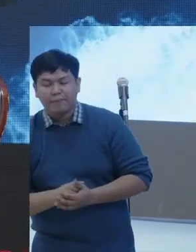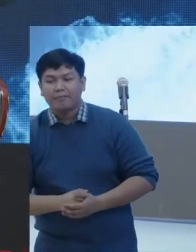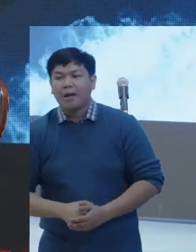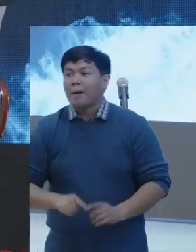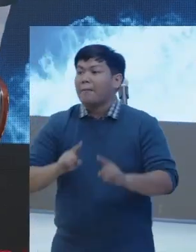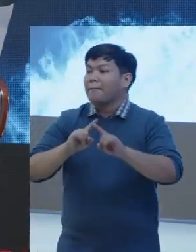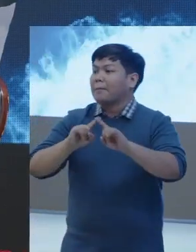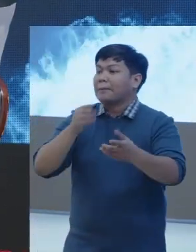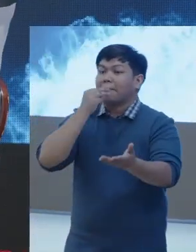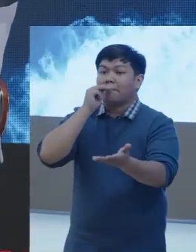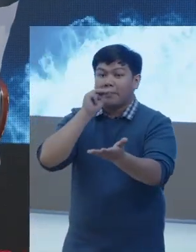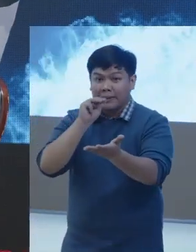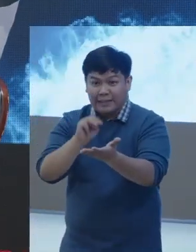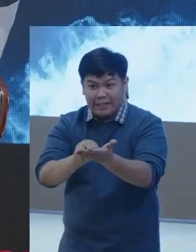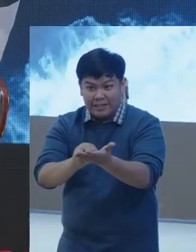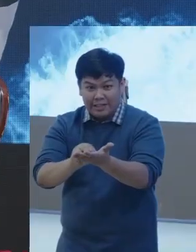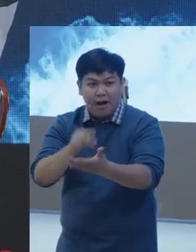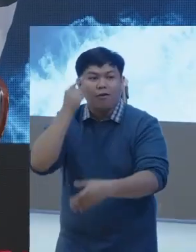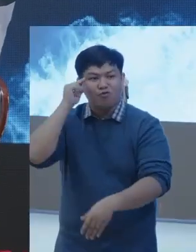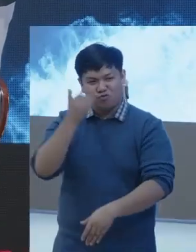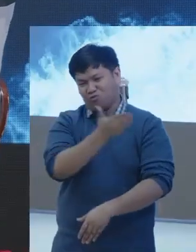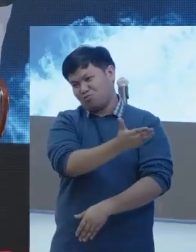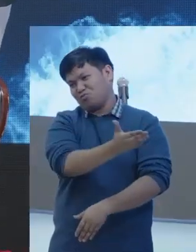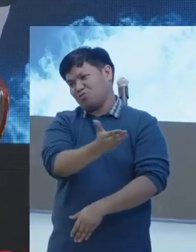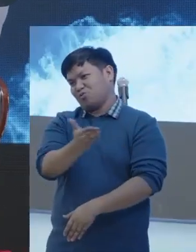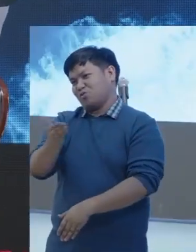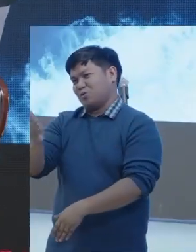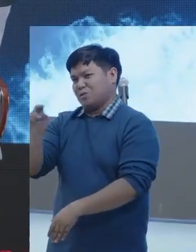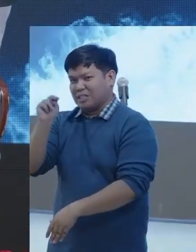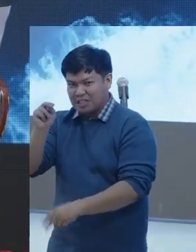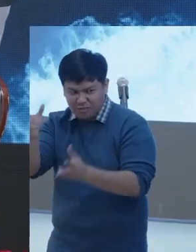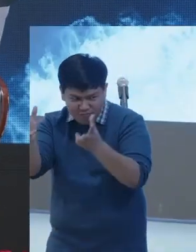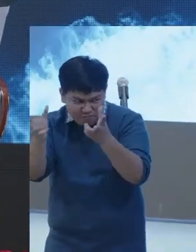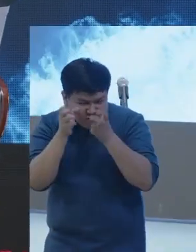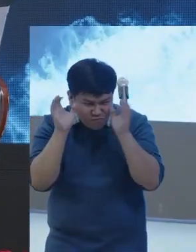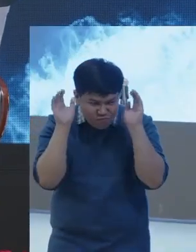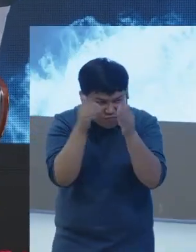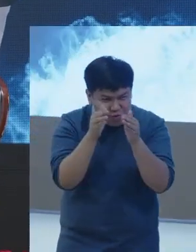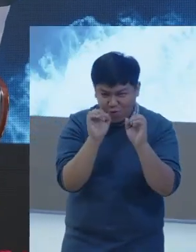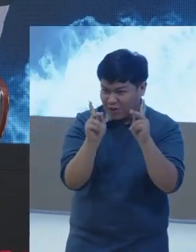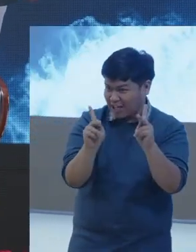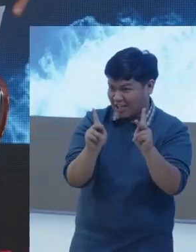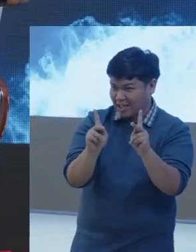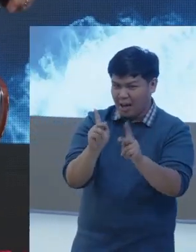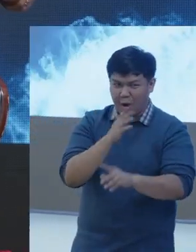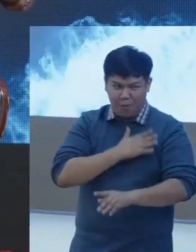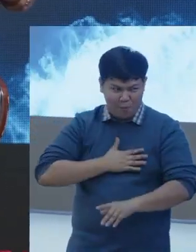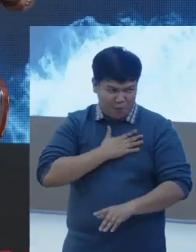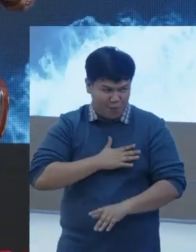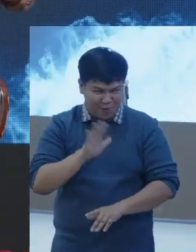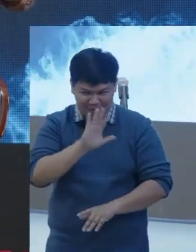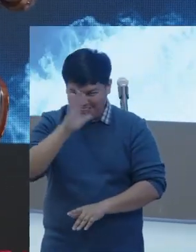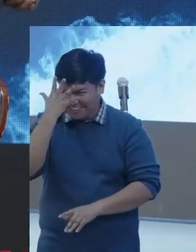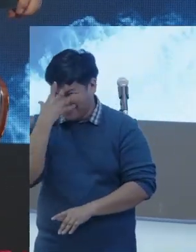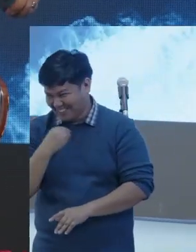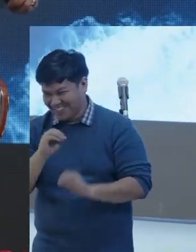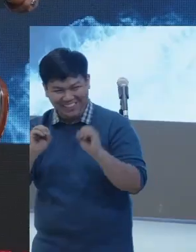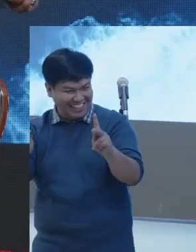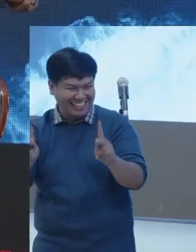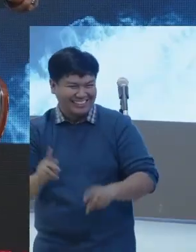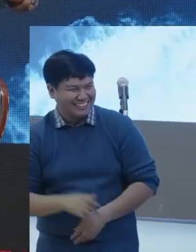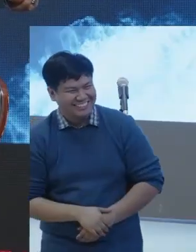mensaheng ito ay para sa inyo. Makinig kayo mabuti. Una sa lahat, tignan natin